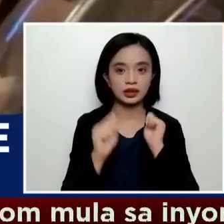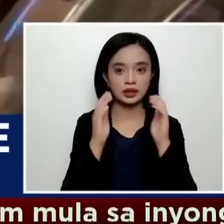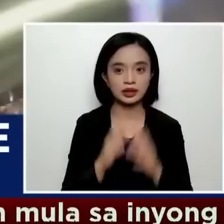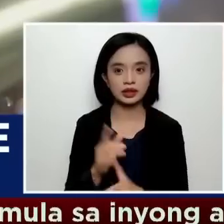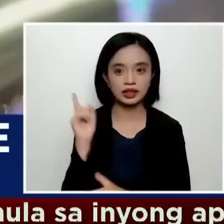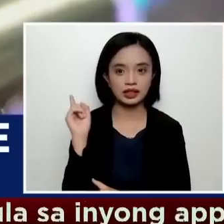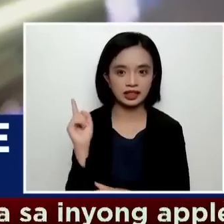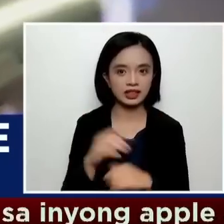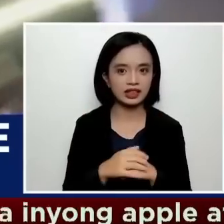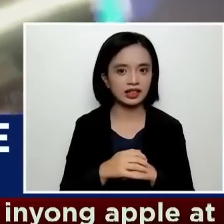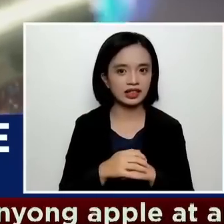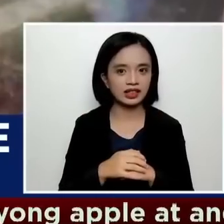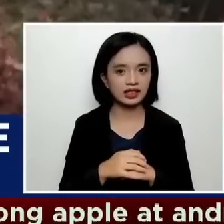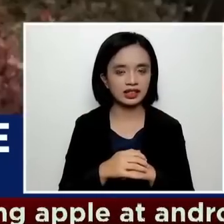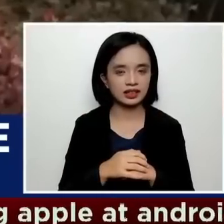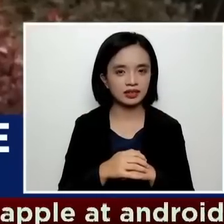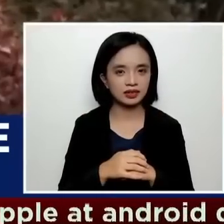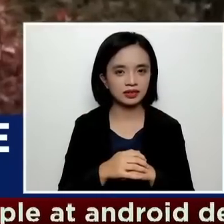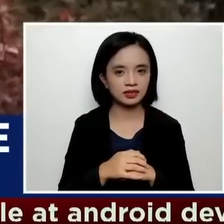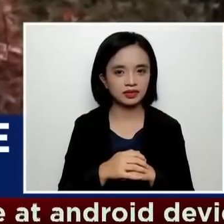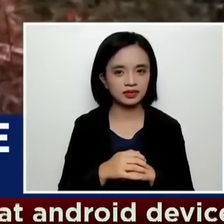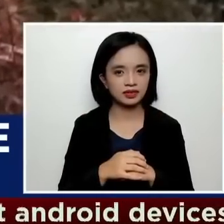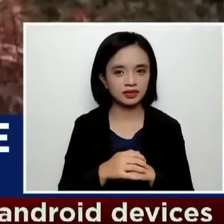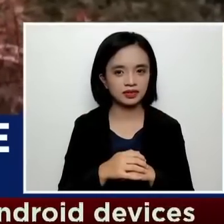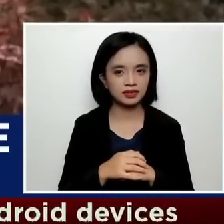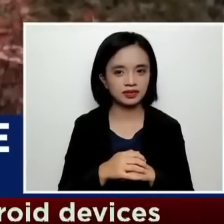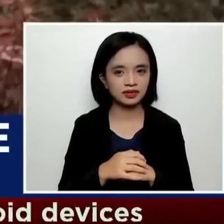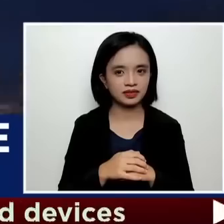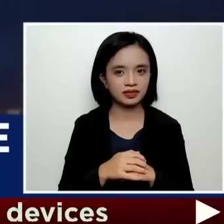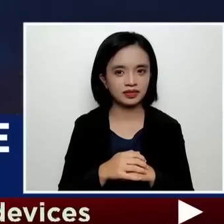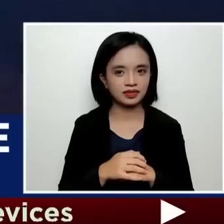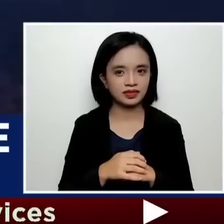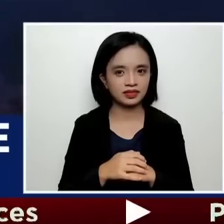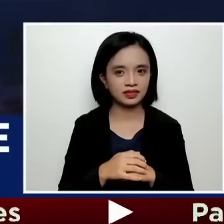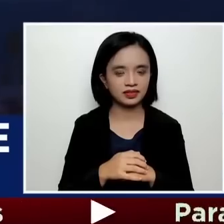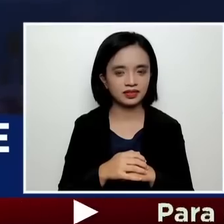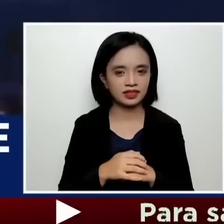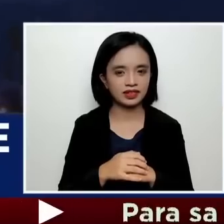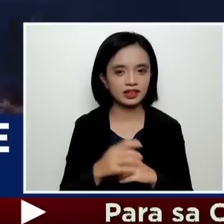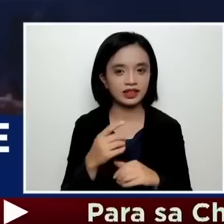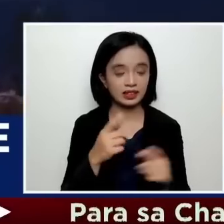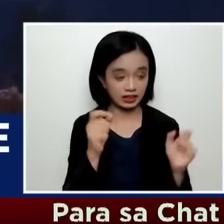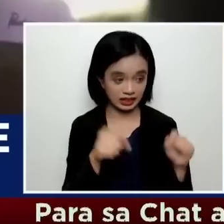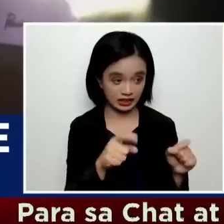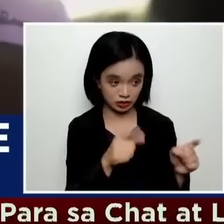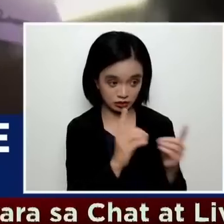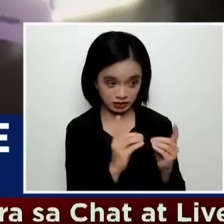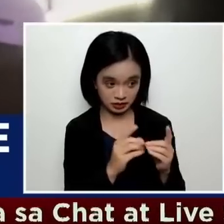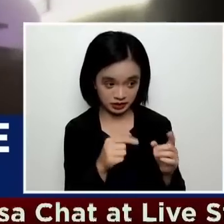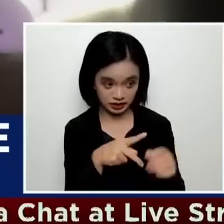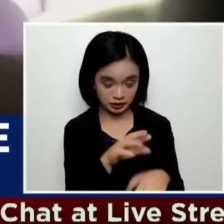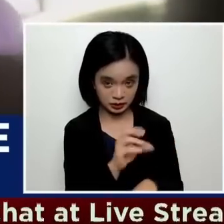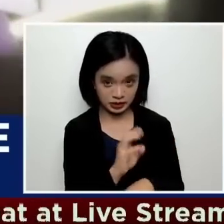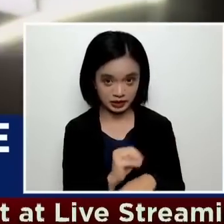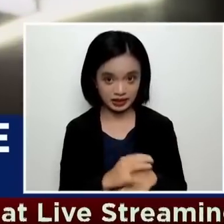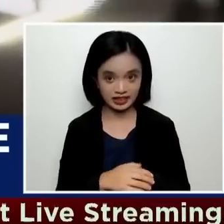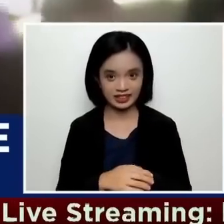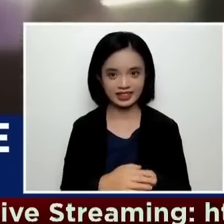Orkia. Minamasyal kita. Will you be my date in the Star Magic Prom?